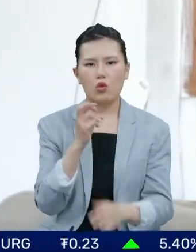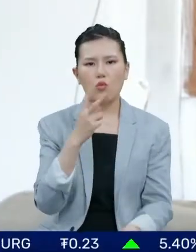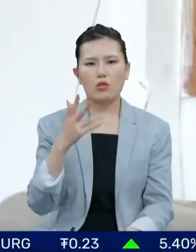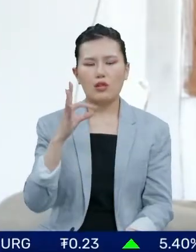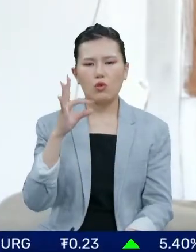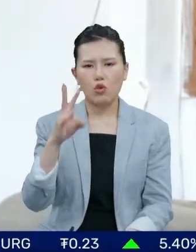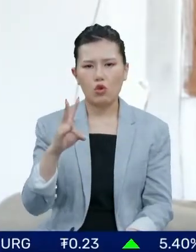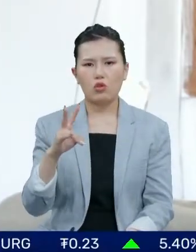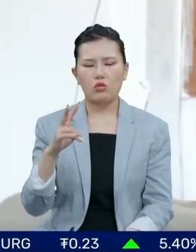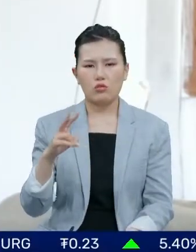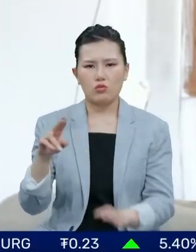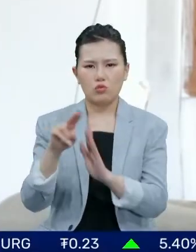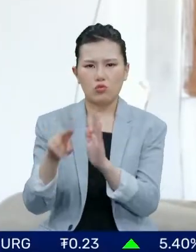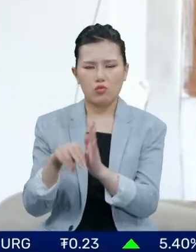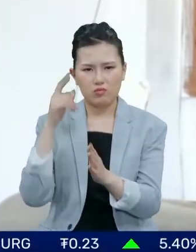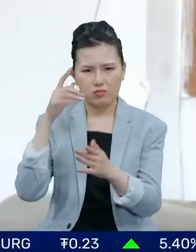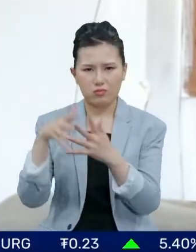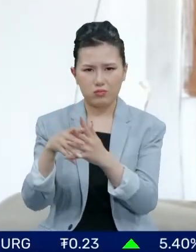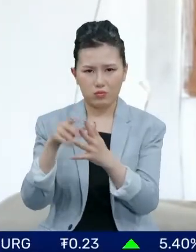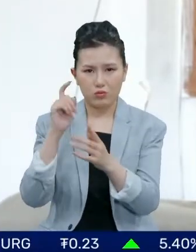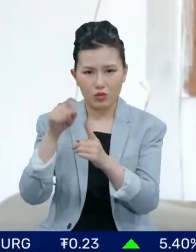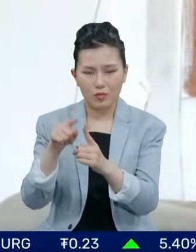стратегийг тодорхойлоход маш чухал ач холбогдолтой юм.